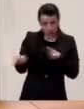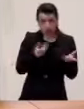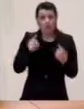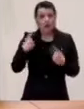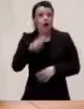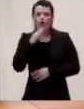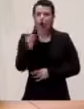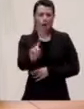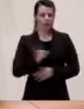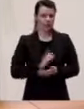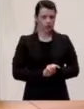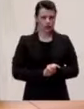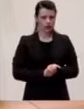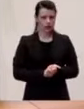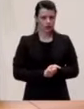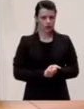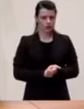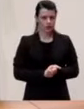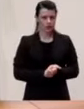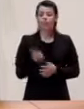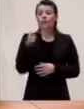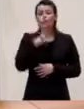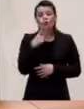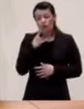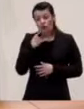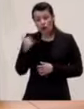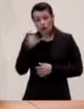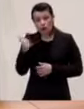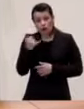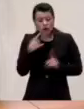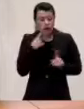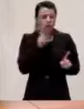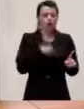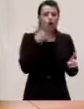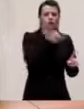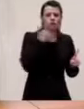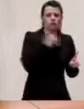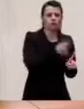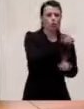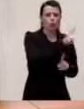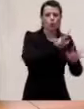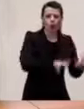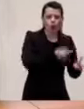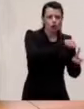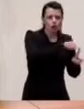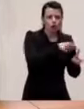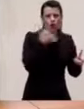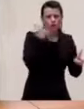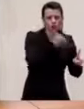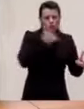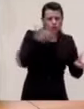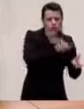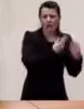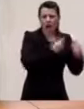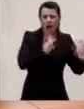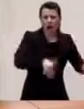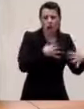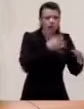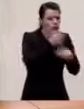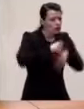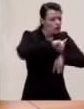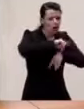perché comunque le chiamate che arrivavano sul 118 erano tali e tante che non potevano essere processate tutte nei